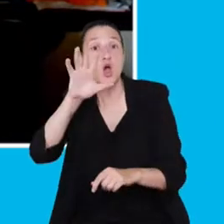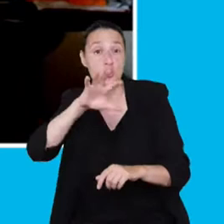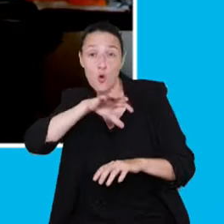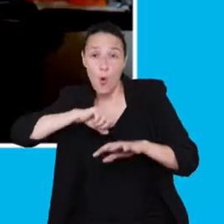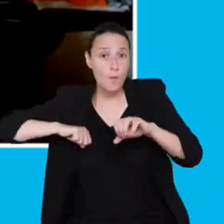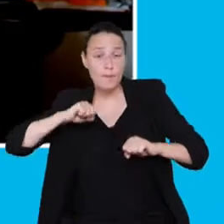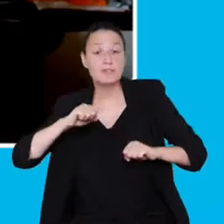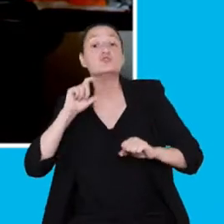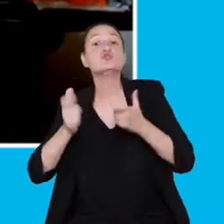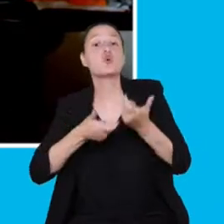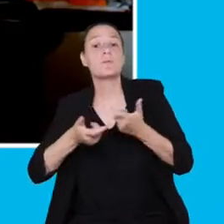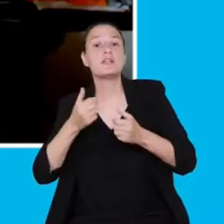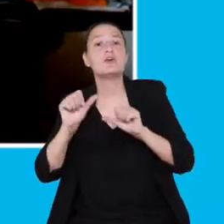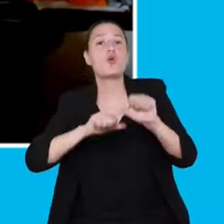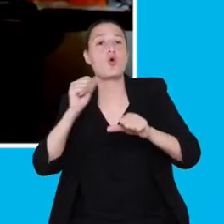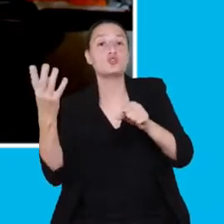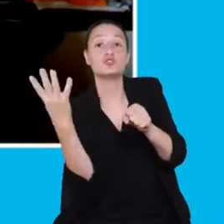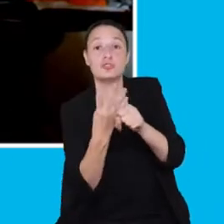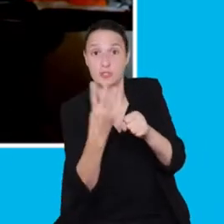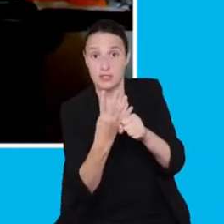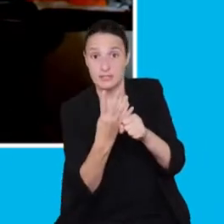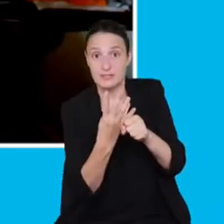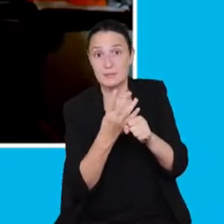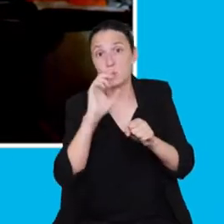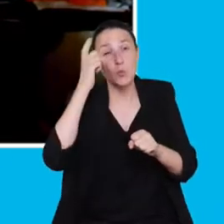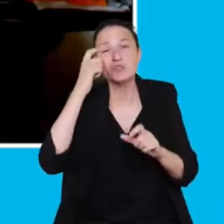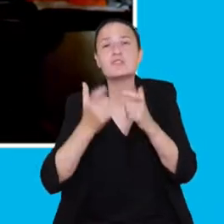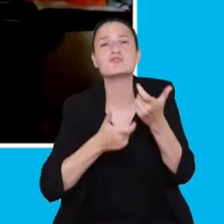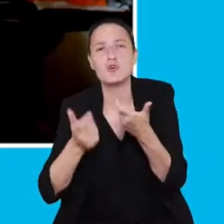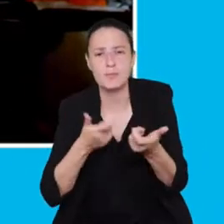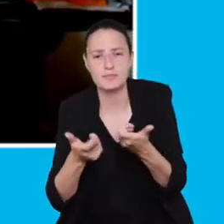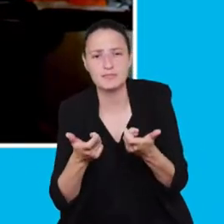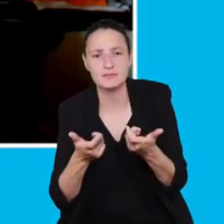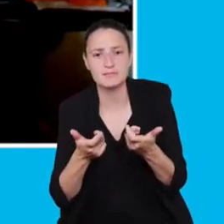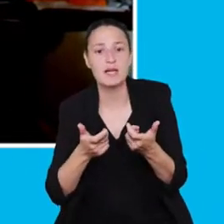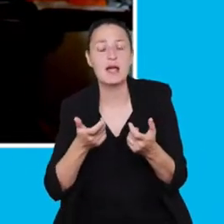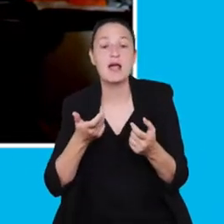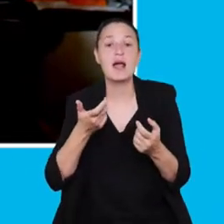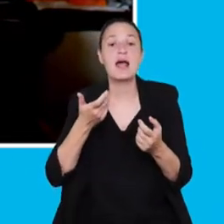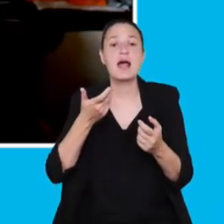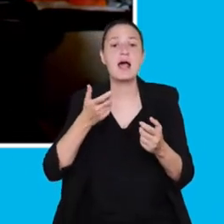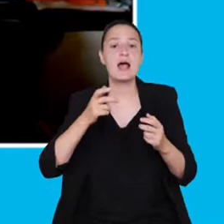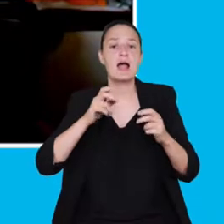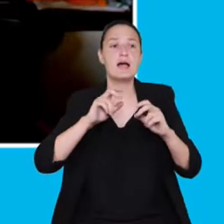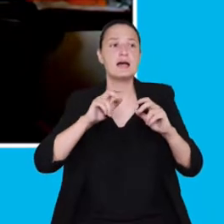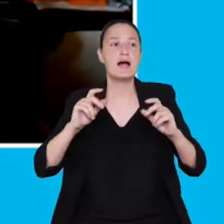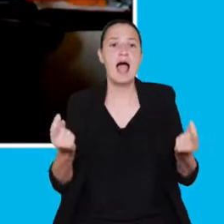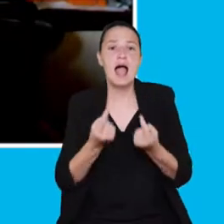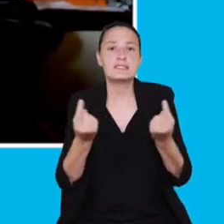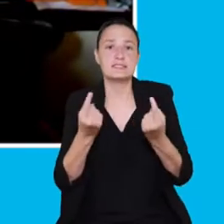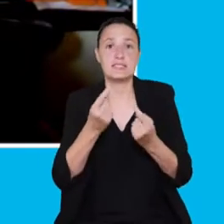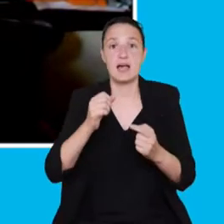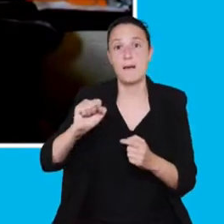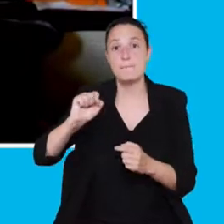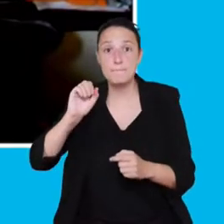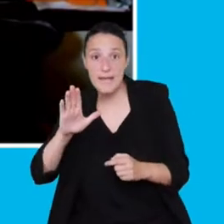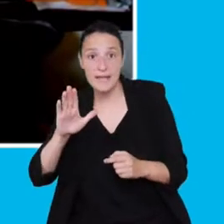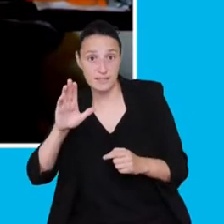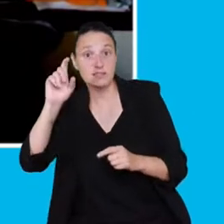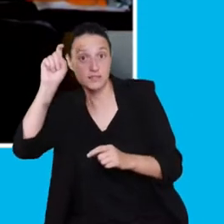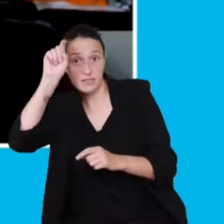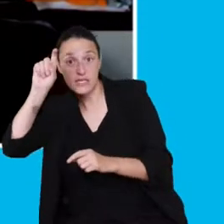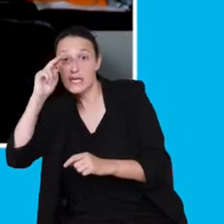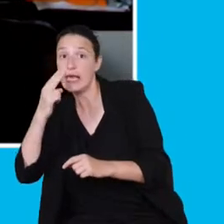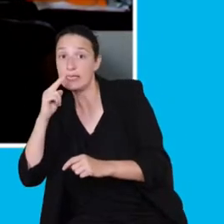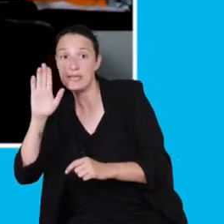w Polsce w roku 40 przede wszystkim, czyli akcja AB po stronie hitlerowców, i